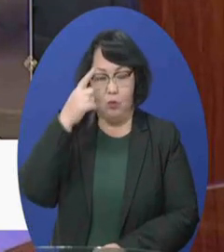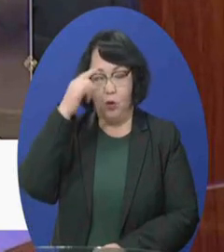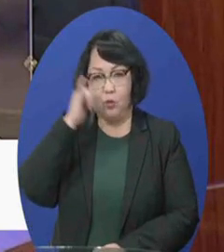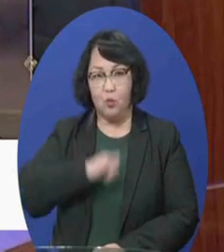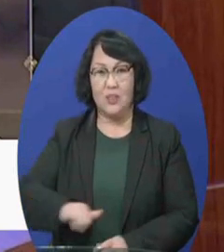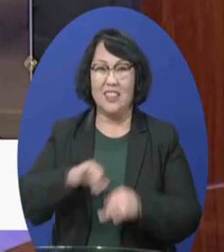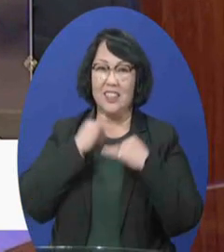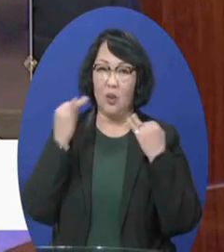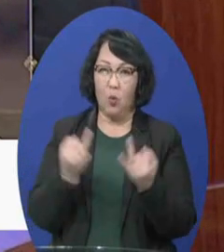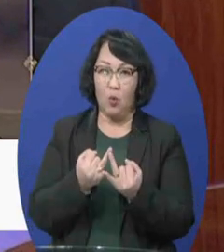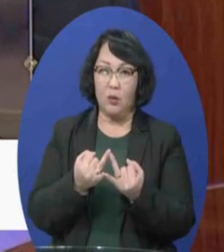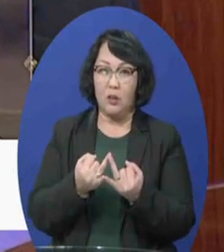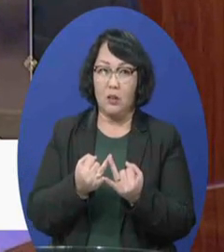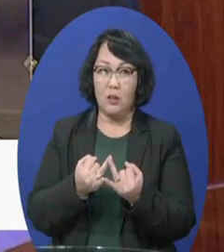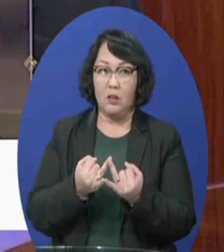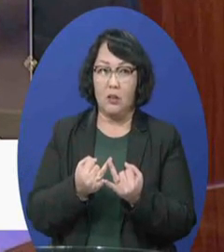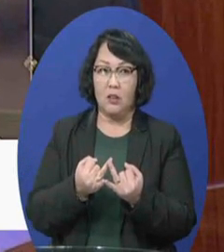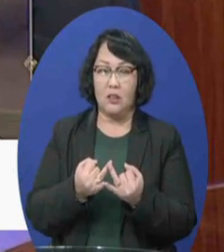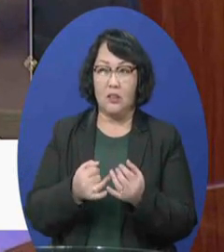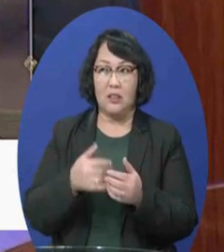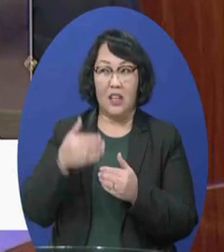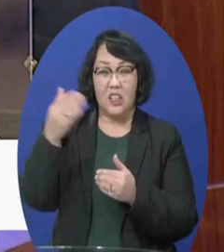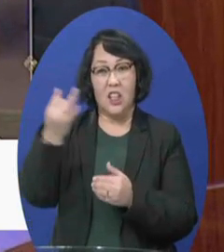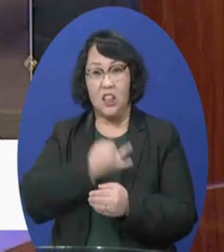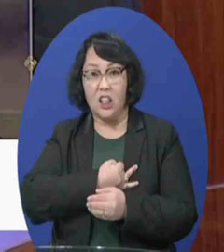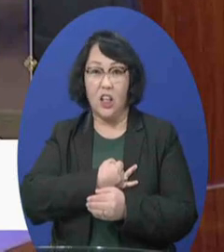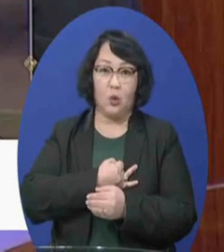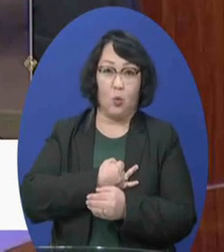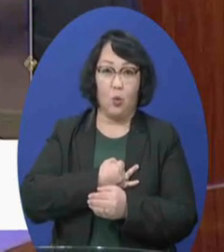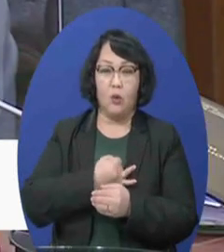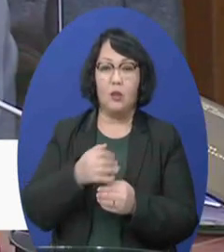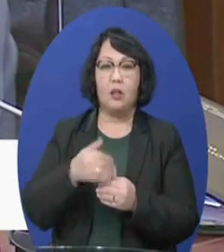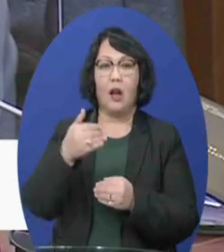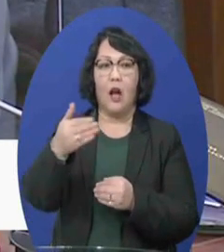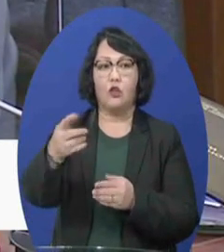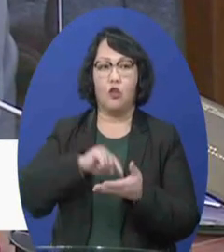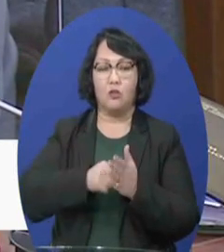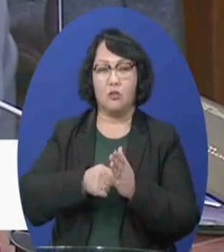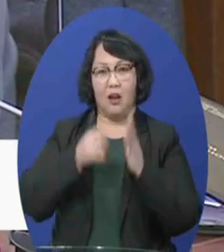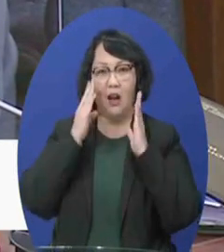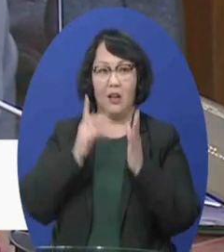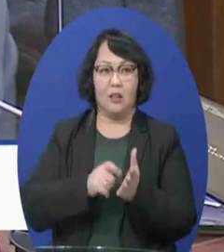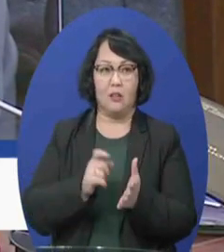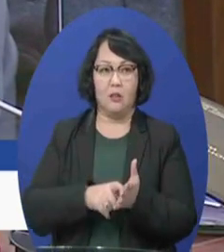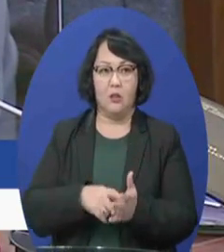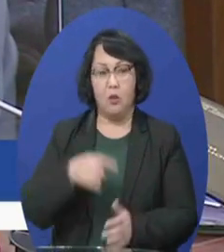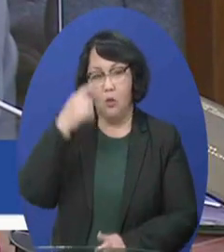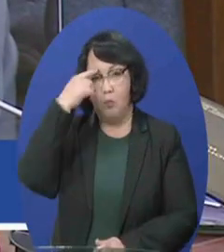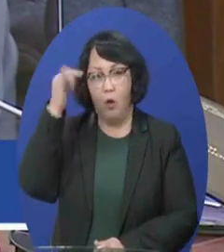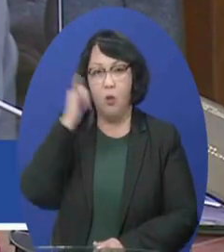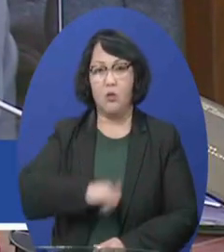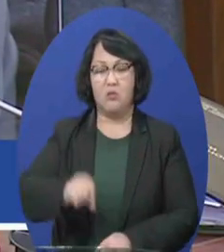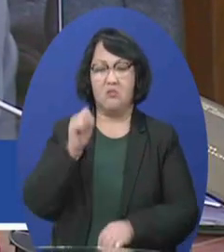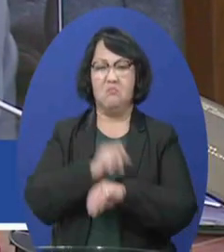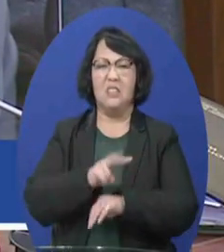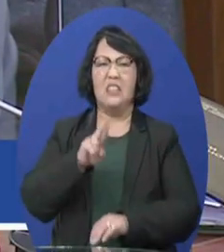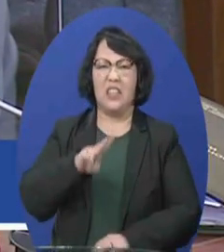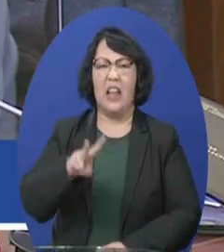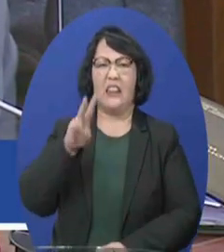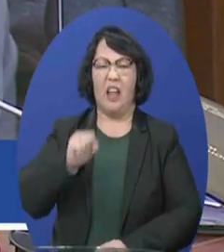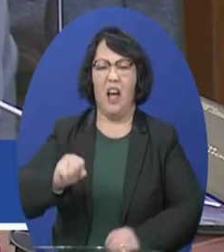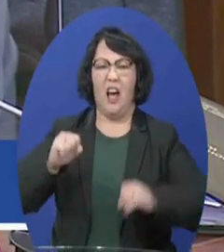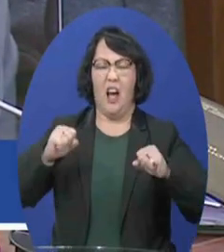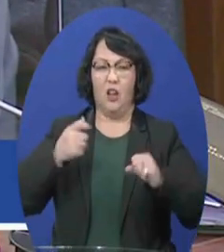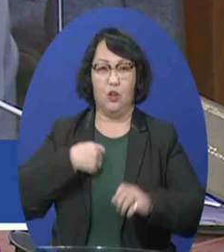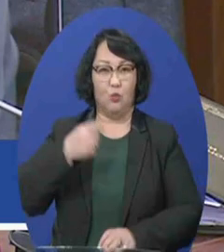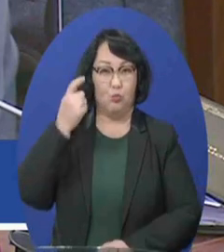хурал импичмент тус цаашид тооцох ёстой гэж бодож байна. Би бол Монгол ялаагүй юм байна гэж ойлгож байна. Монгол ялагдсан юм